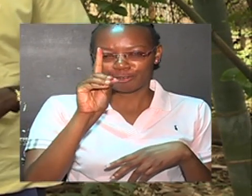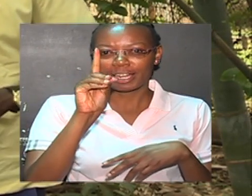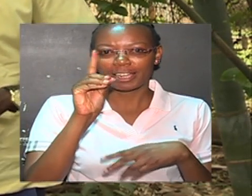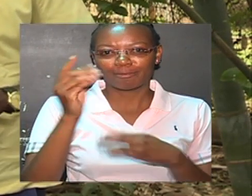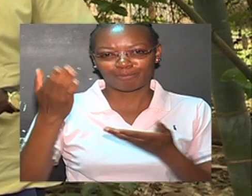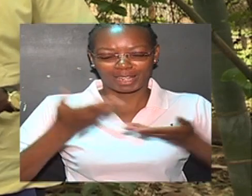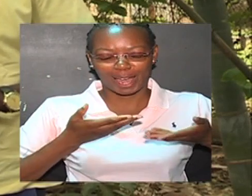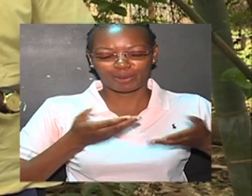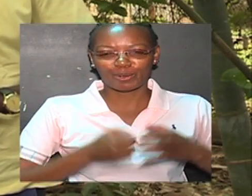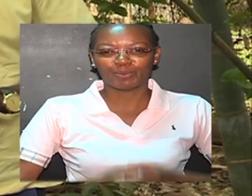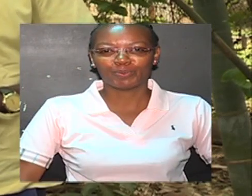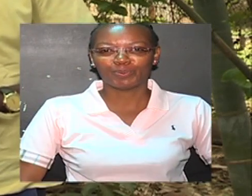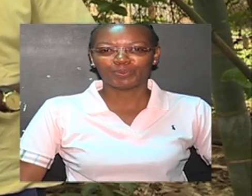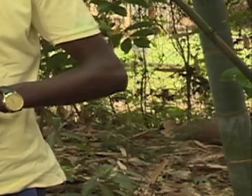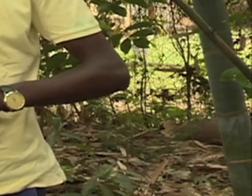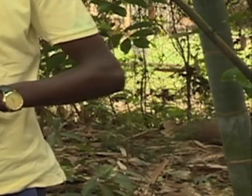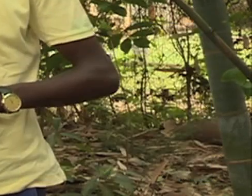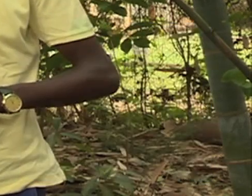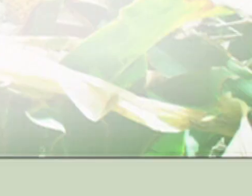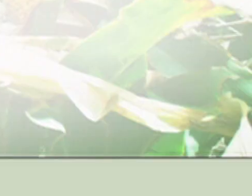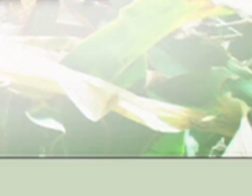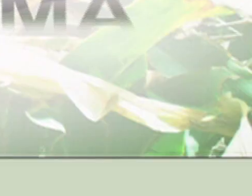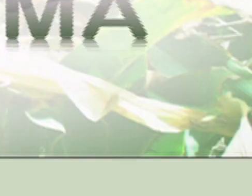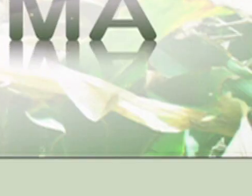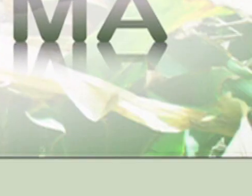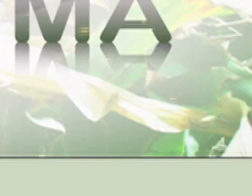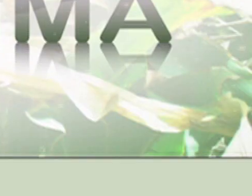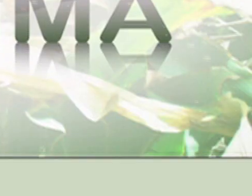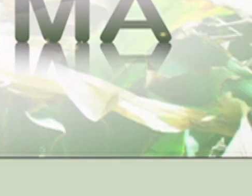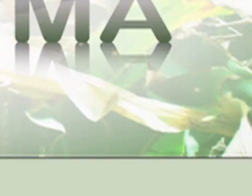desturi, mimi ni wako Fredrick Mbatha. Karibu.